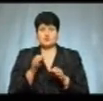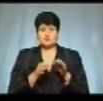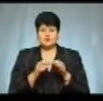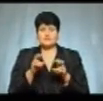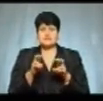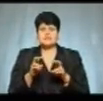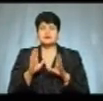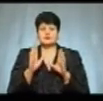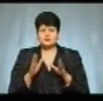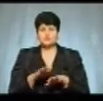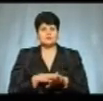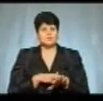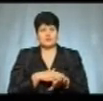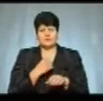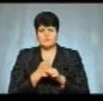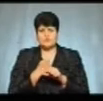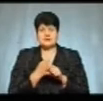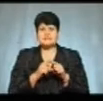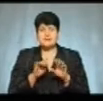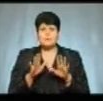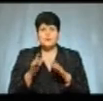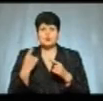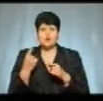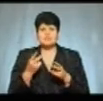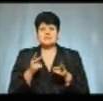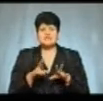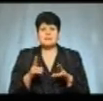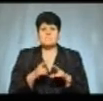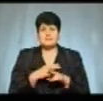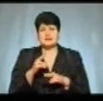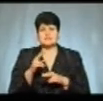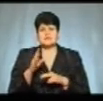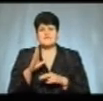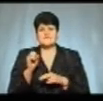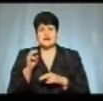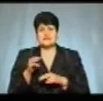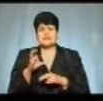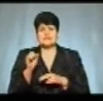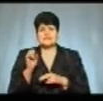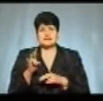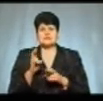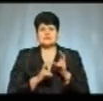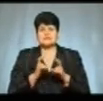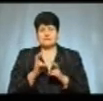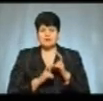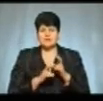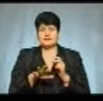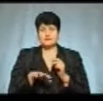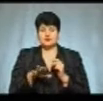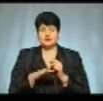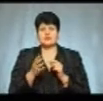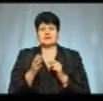будуть проходити дуже довго, і на даний момент область залишається без бензинзаводу. Проте на території Західної України,